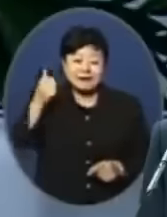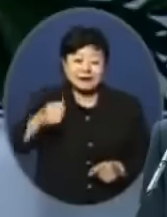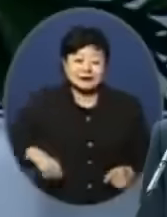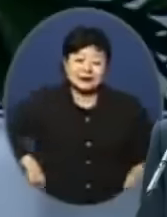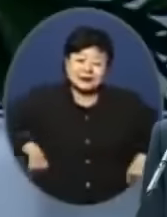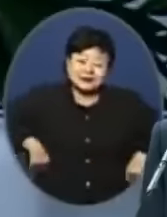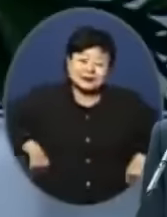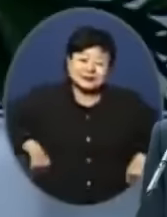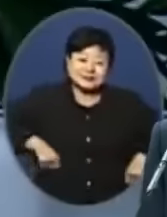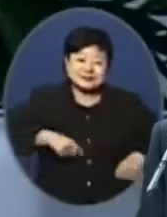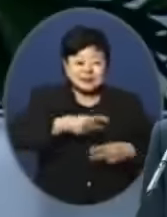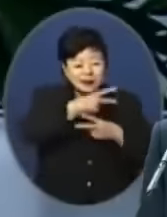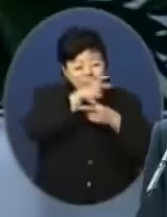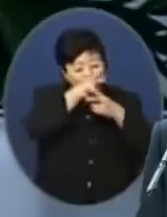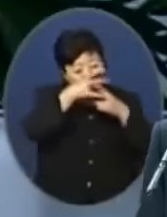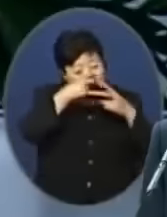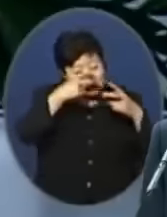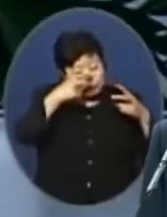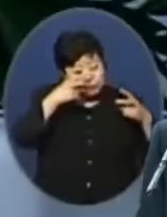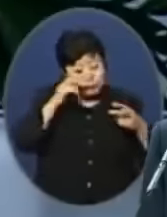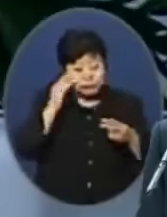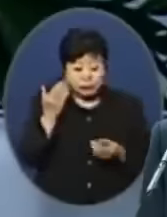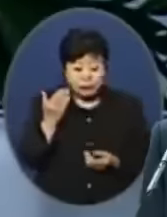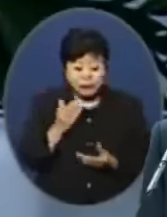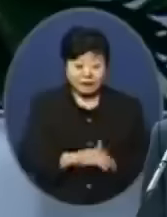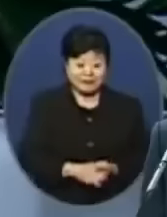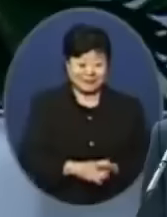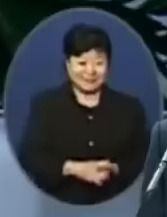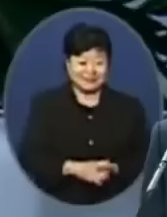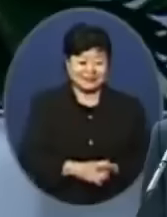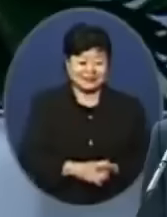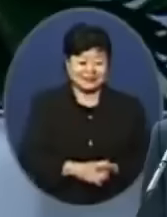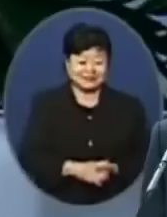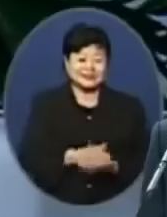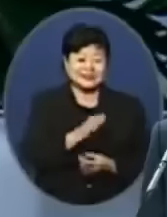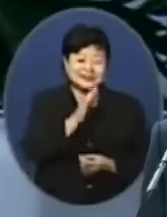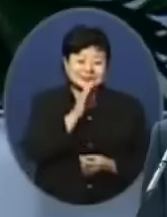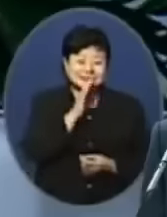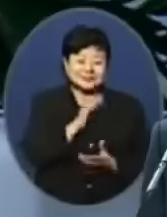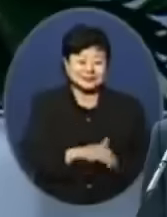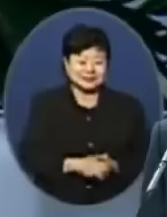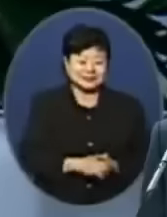등에 의지해서 콜콜 잠이 들거든요. 그래서 그